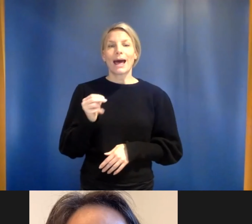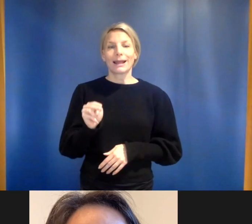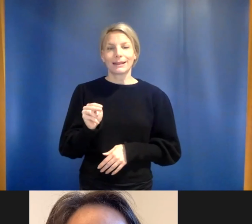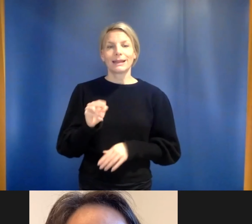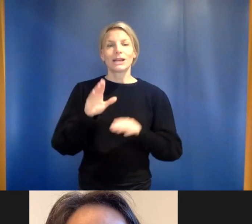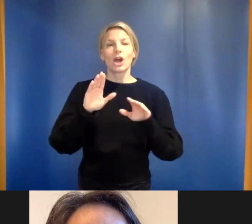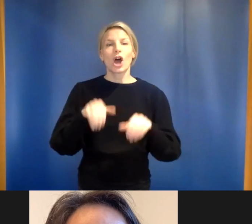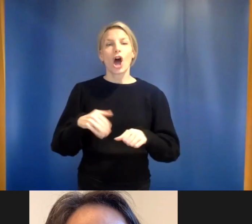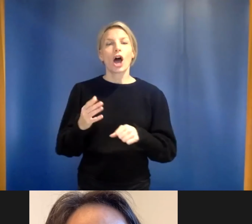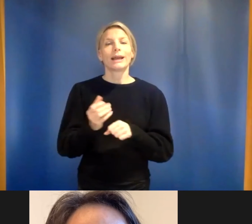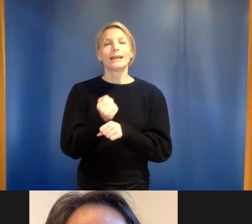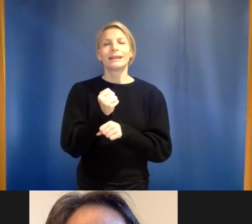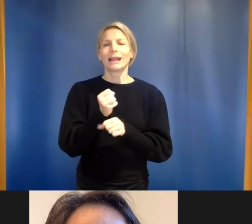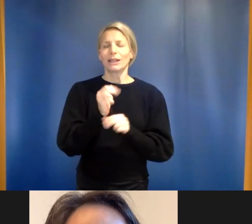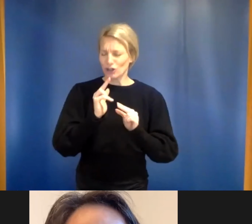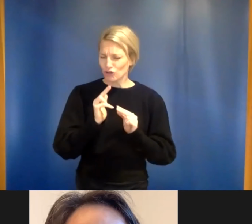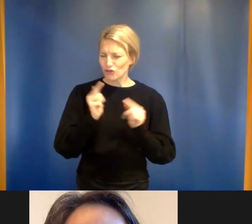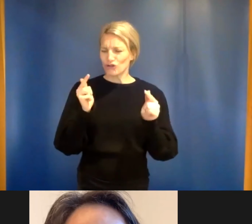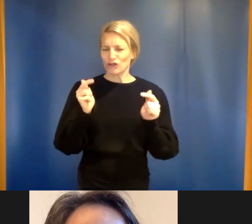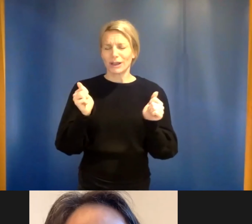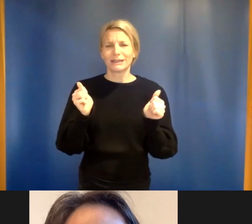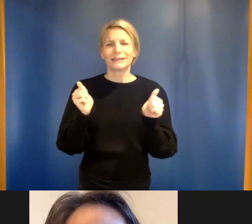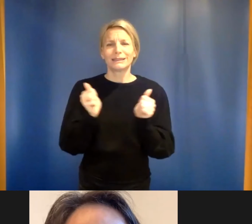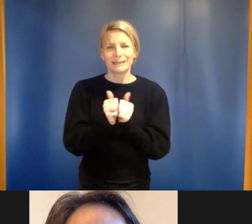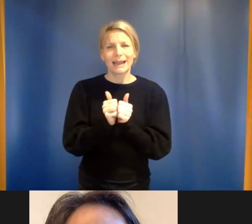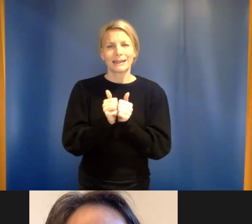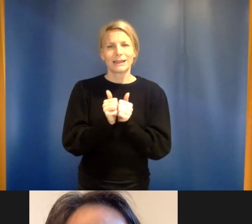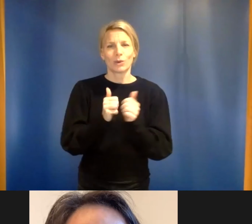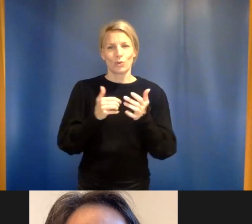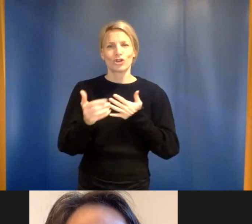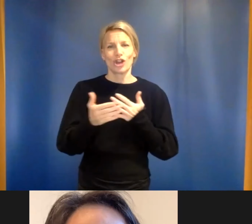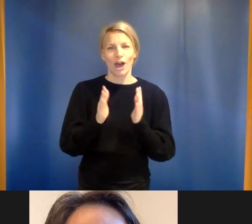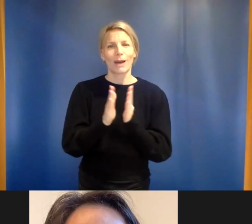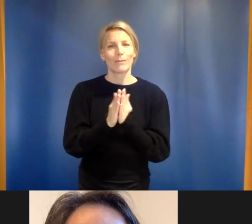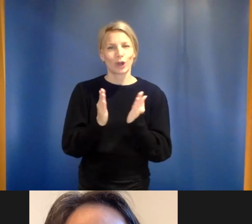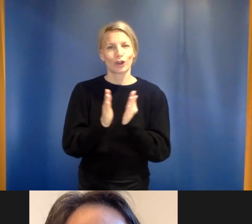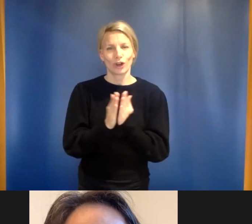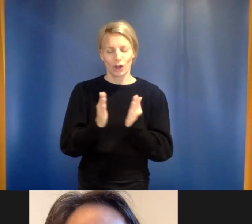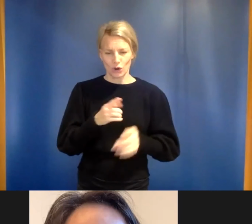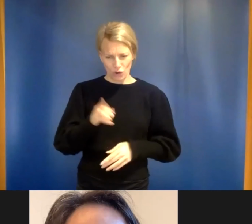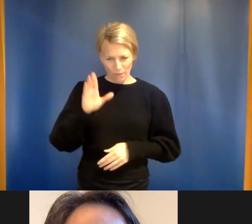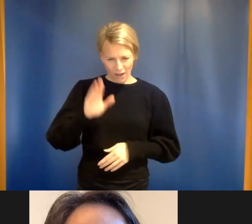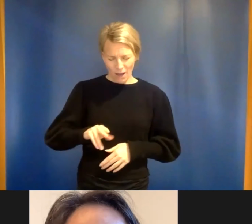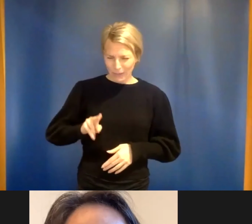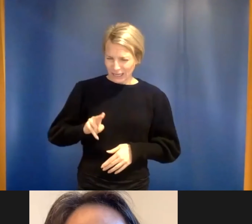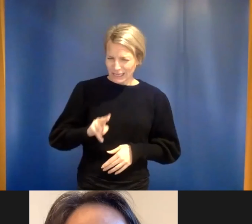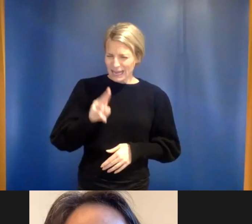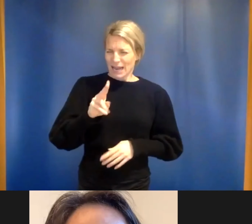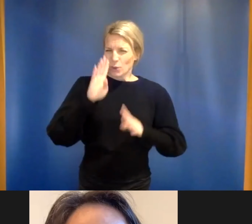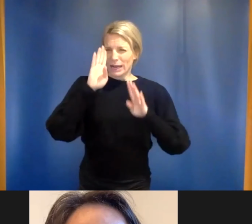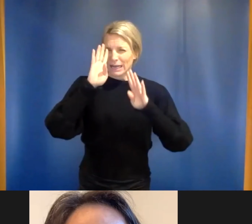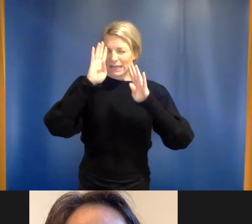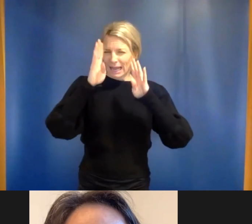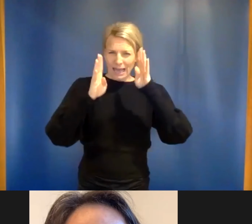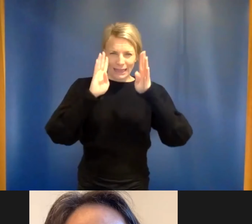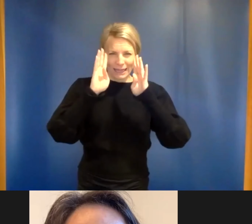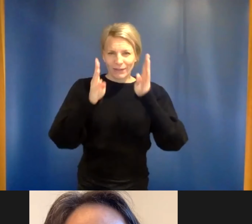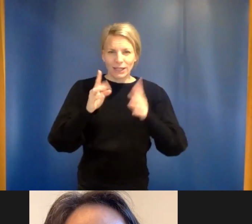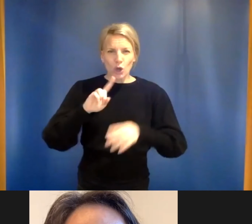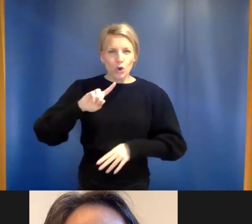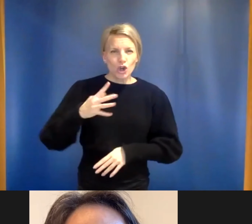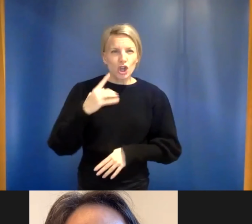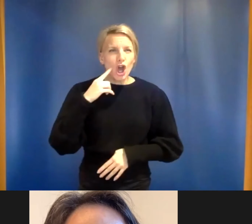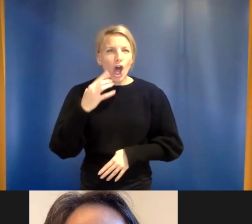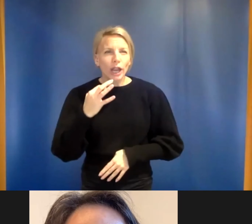har hittat ett helt nytt sätt att göra böcker. De har med genuin kreativitet och lyhördhet för